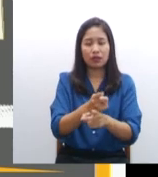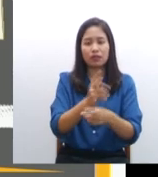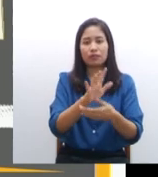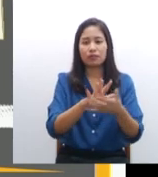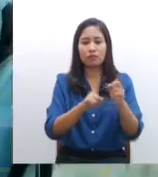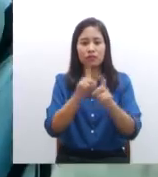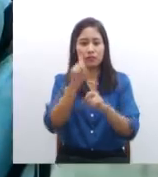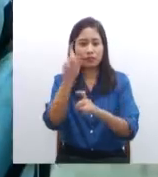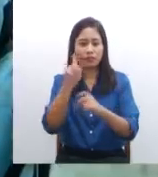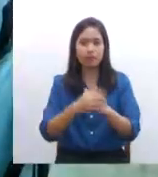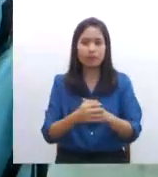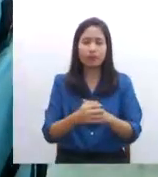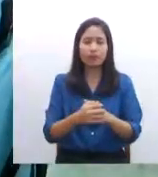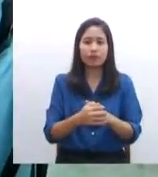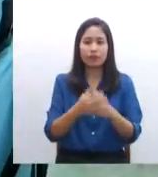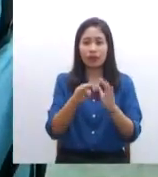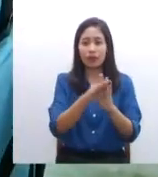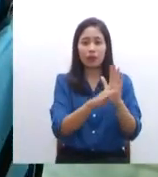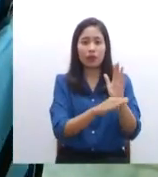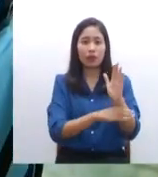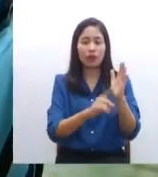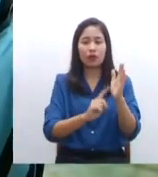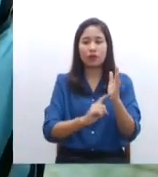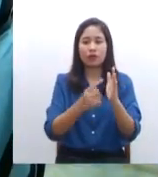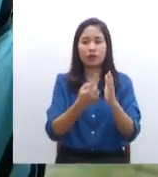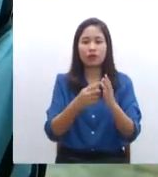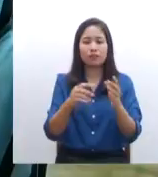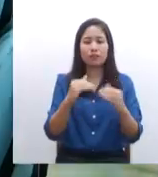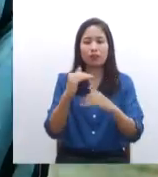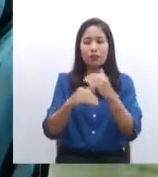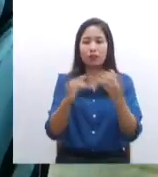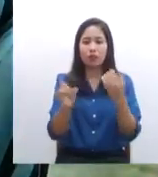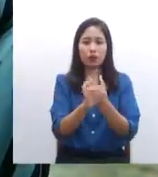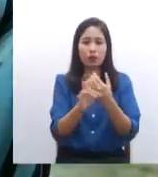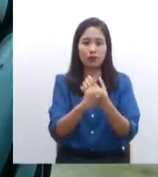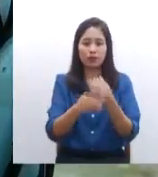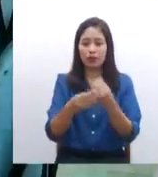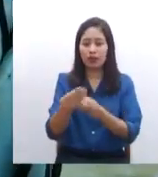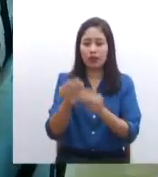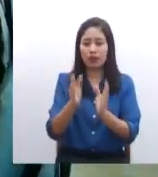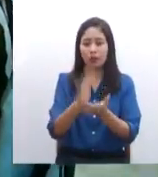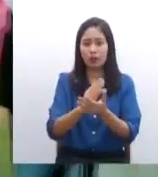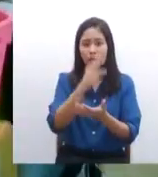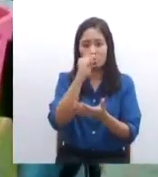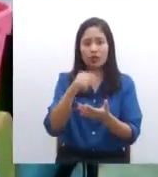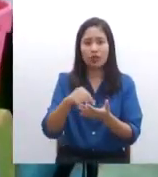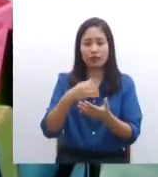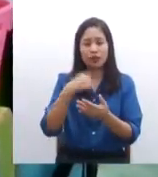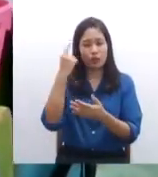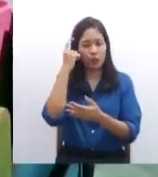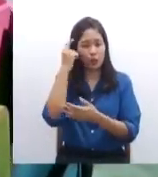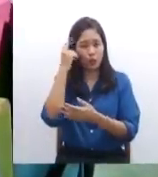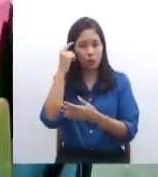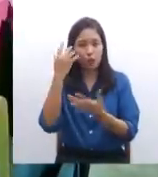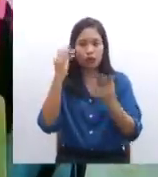ลเป็นกระบวนการขับเคลื่อนห่วงโซ่คุณภาพเพื่อพัฒนาคุณภาพของผู้เรียนให้มีความรู้